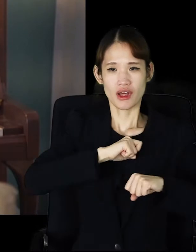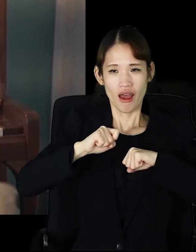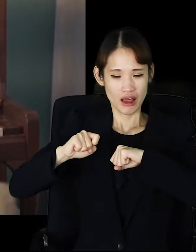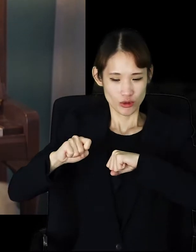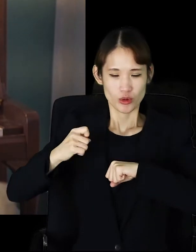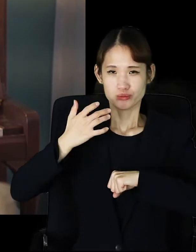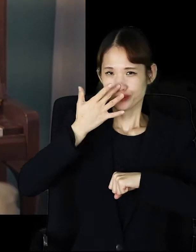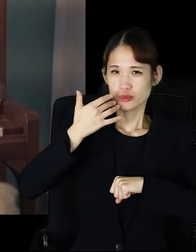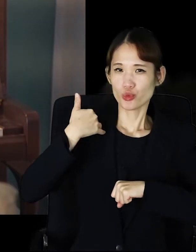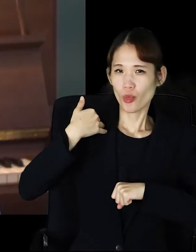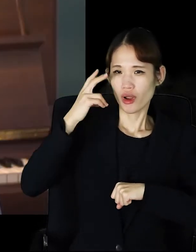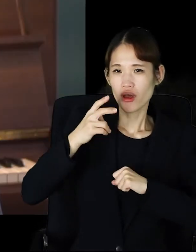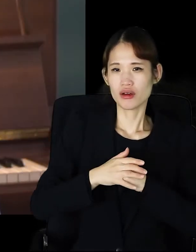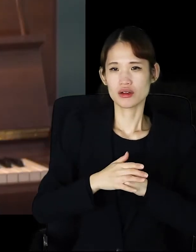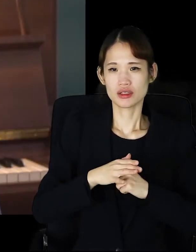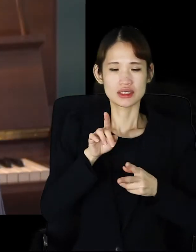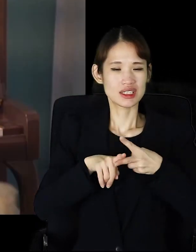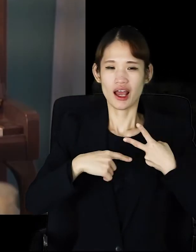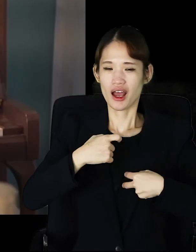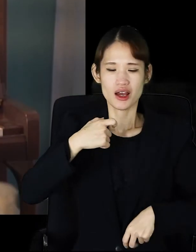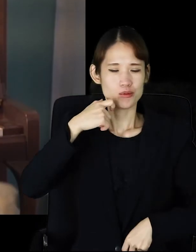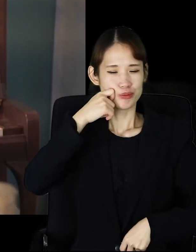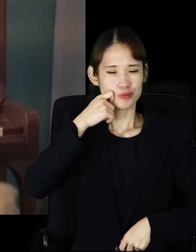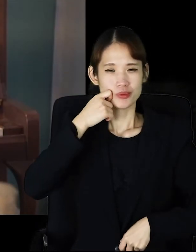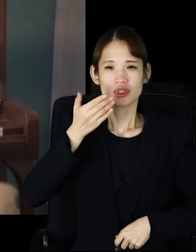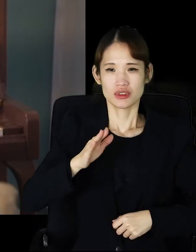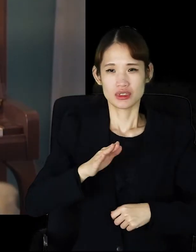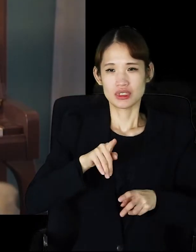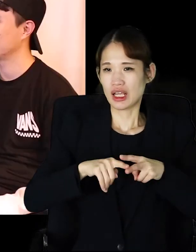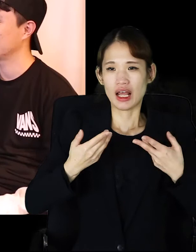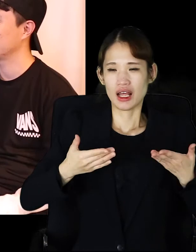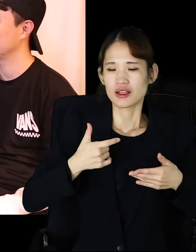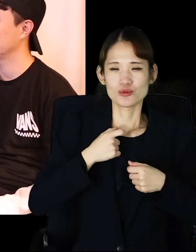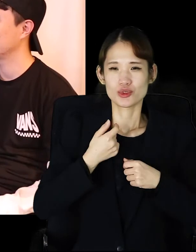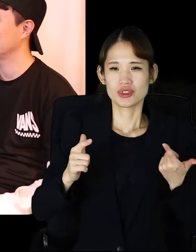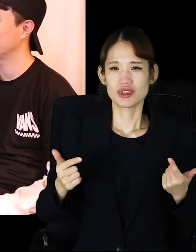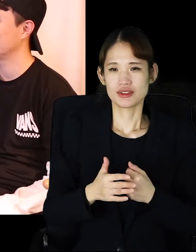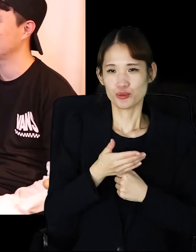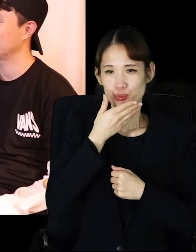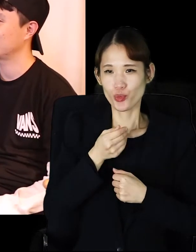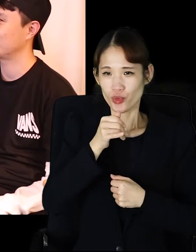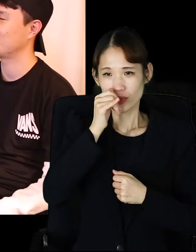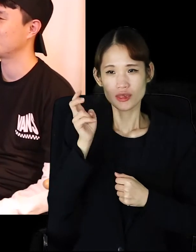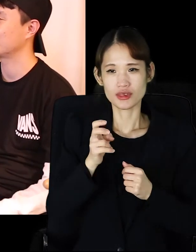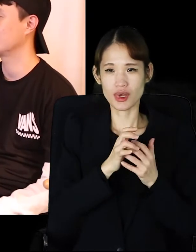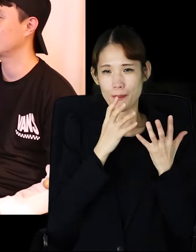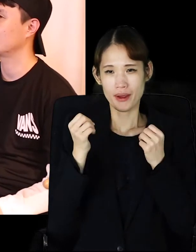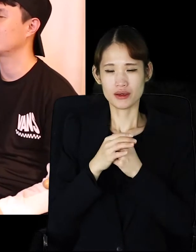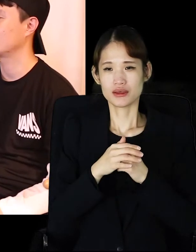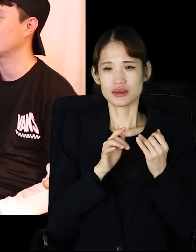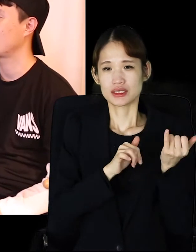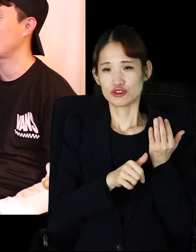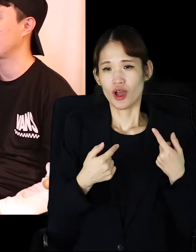행동해야 되는지 몰랐던 것 같아요. 사실 이해하고 싶지 않지만 굳이 꾸역꾸역 이해를 해보자면 인복이 좀 있다고 생각을 해서 좋은 분들을 많이 만났어요.